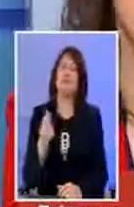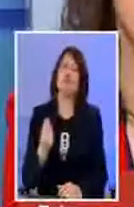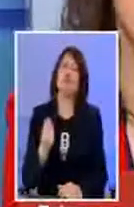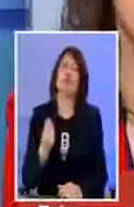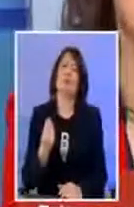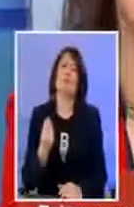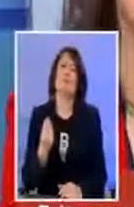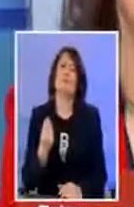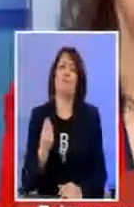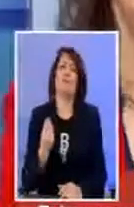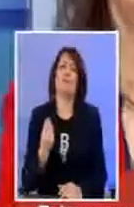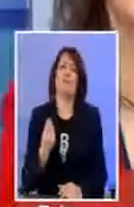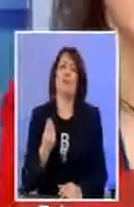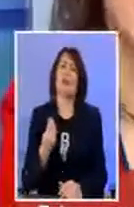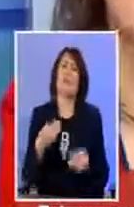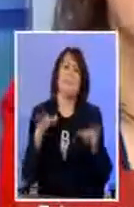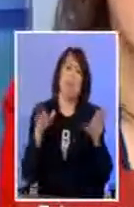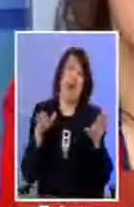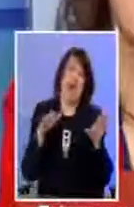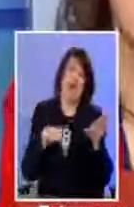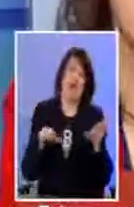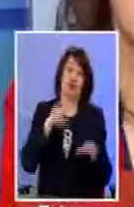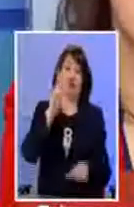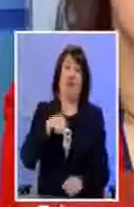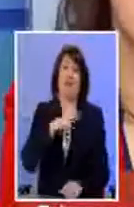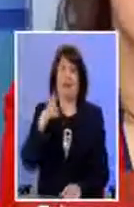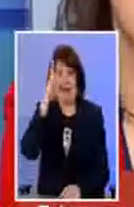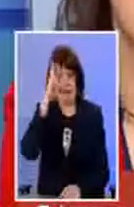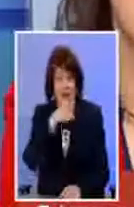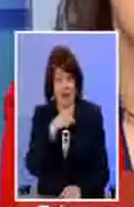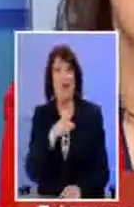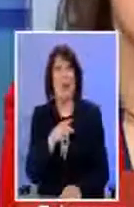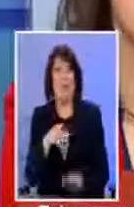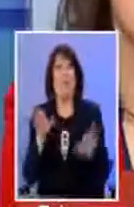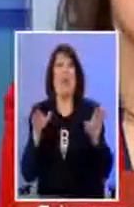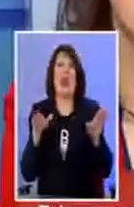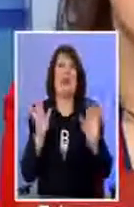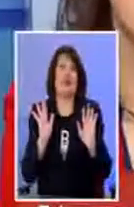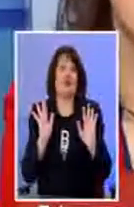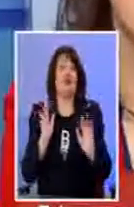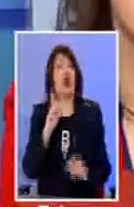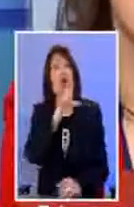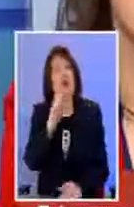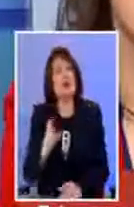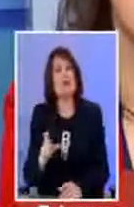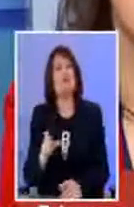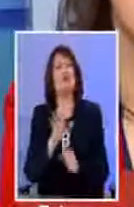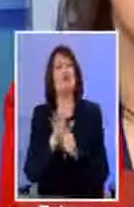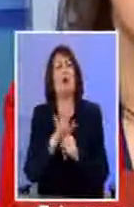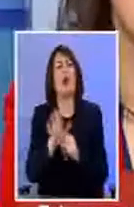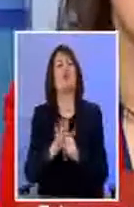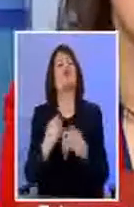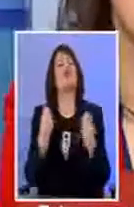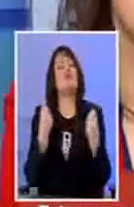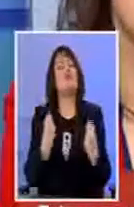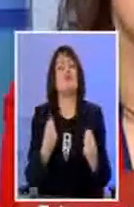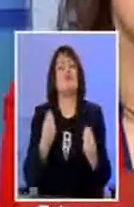ένας παραδοσιακός χώρος όπως είναι η Ελβετία ή η Γερμανία, αλλά τουλάχιστον έχει κάποιο, ειδικά στον